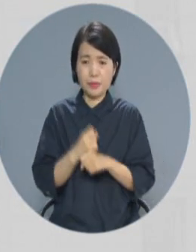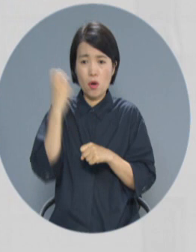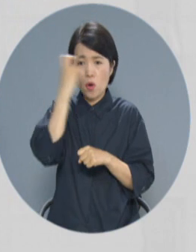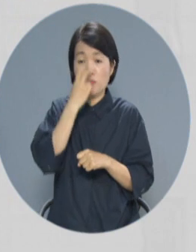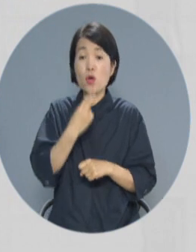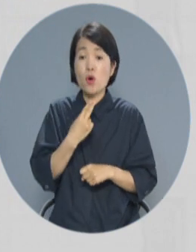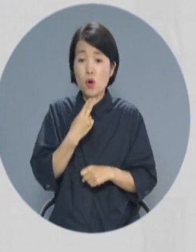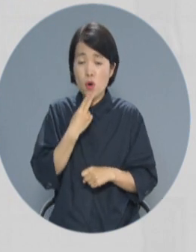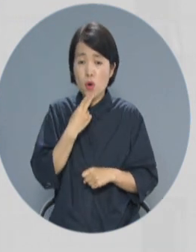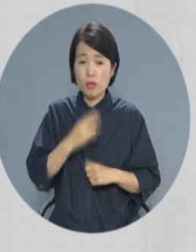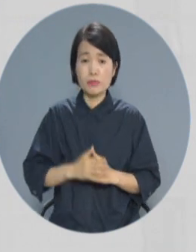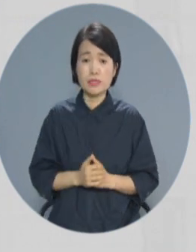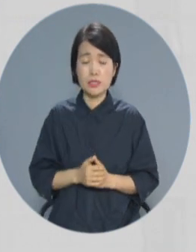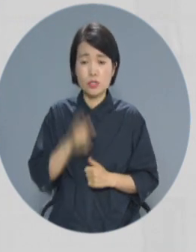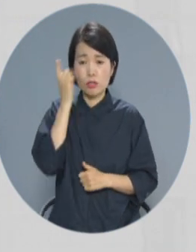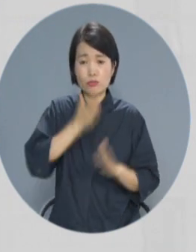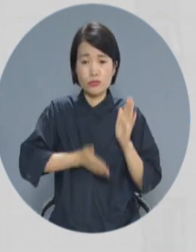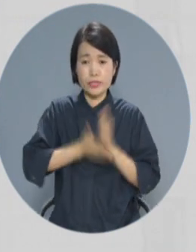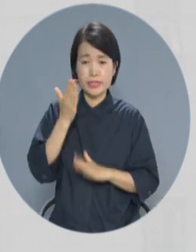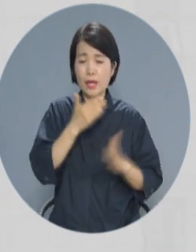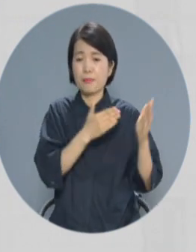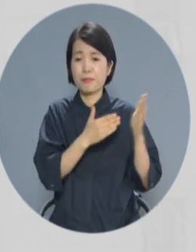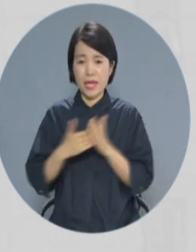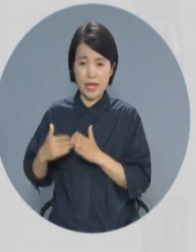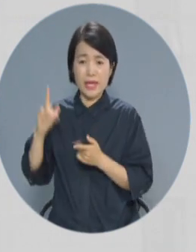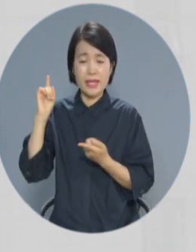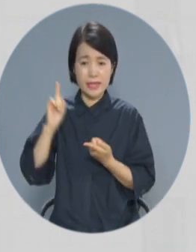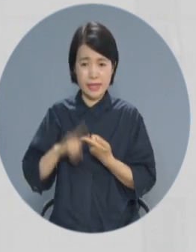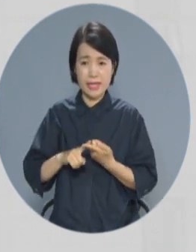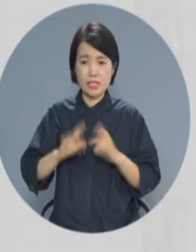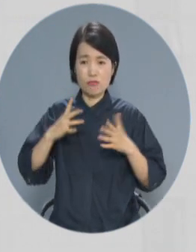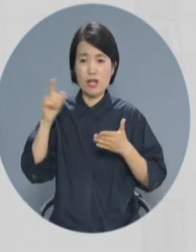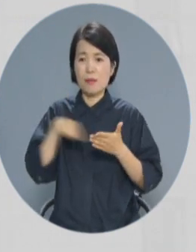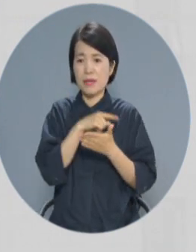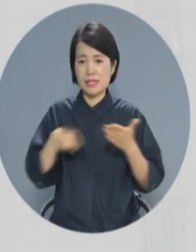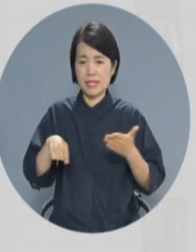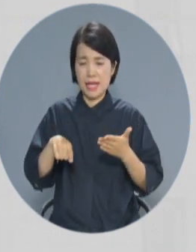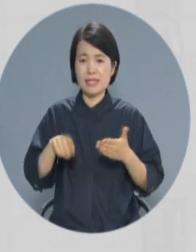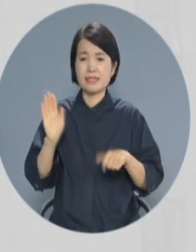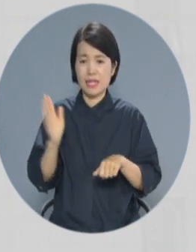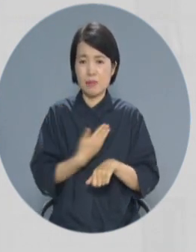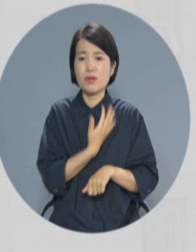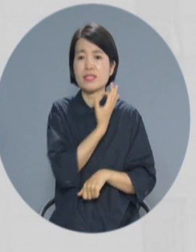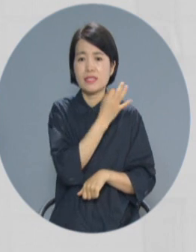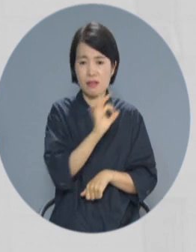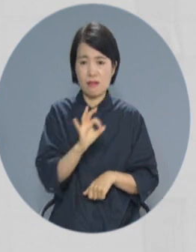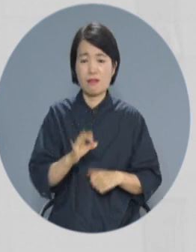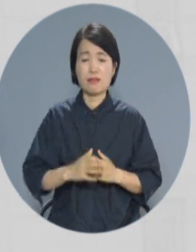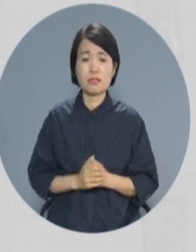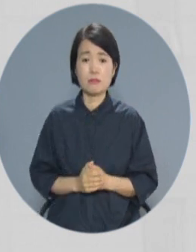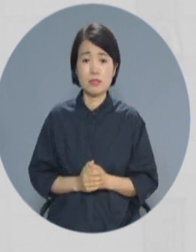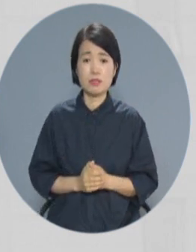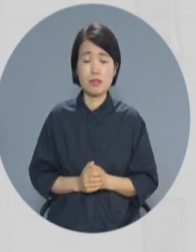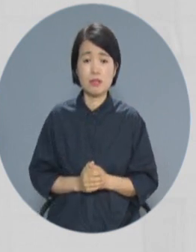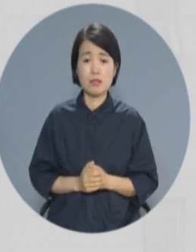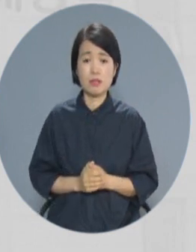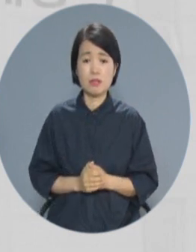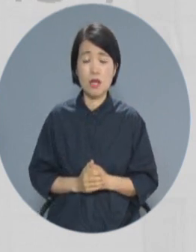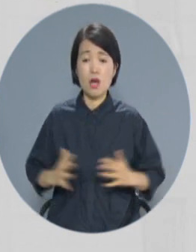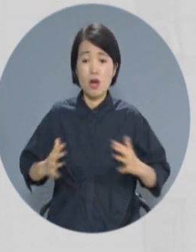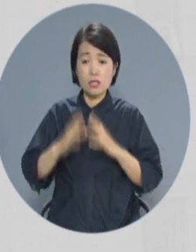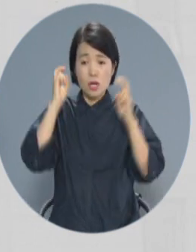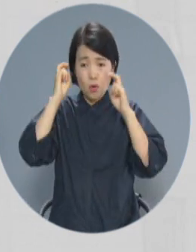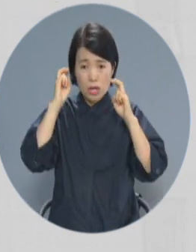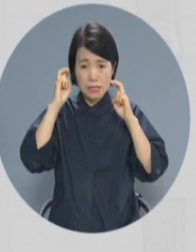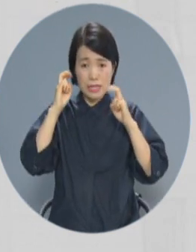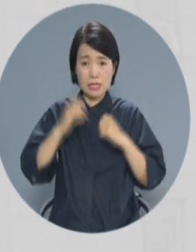검토를 거치지 않은 채 여수시가 불승인 처분한 데 대해 국가 배상 책임을 인정했습니다. 그러면서도 건설업체